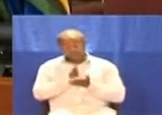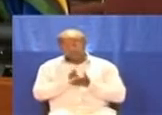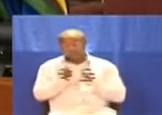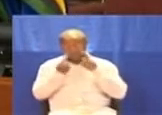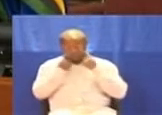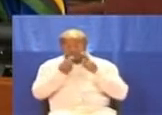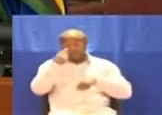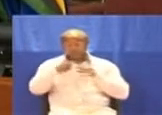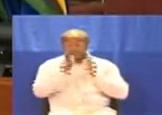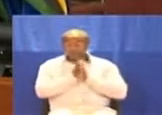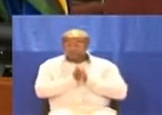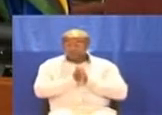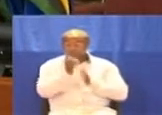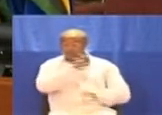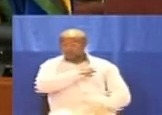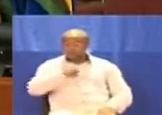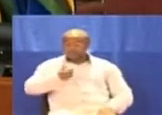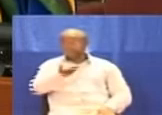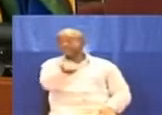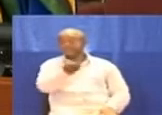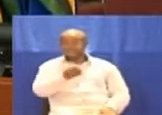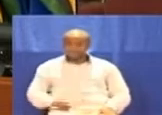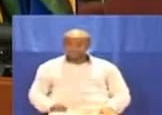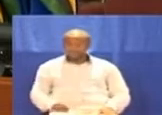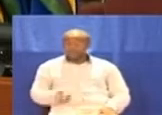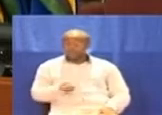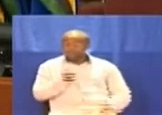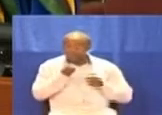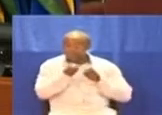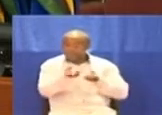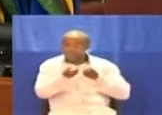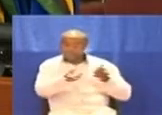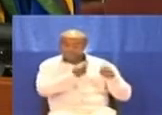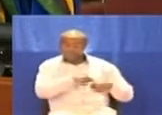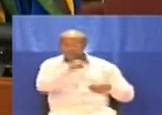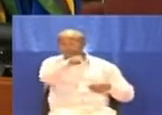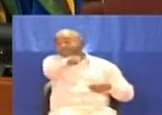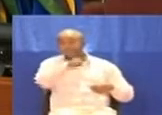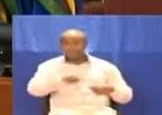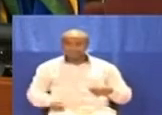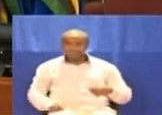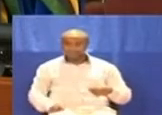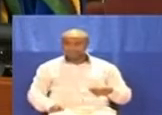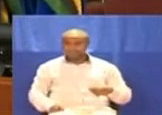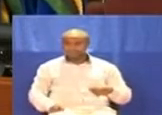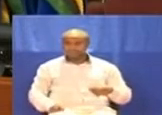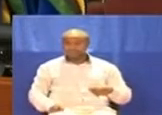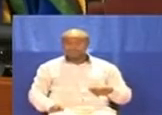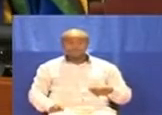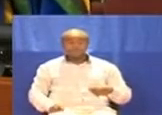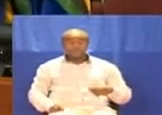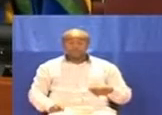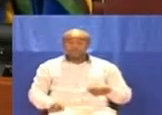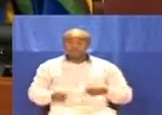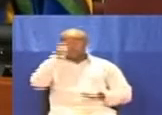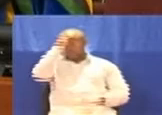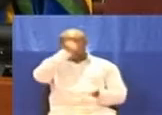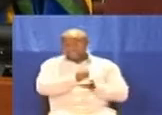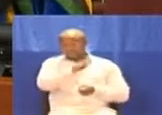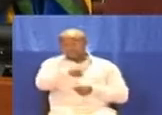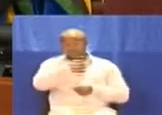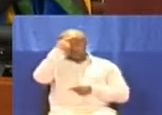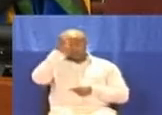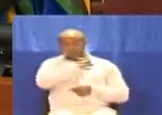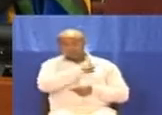tuendelee kumwombea rais wetu, tuendelee kumtia moyo. Na azimio hili naamini mheshimiwa rais atalipokea kwa mikono